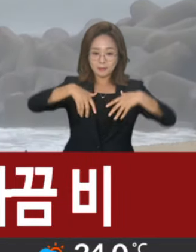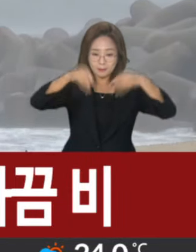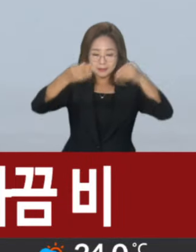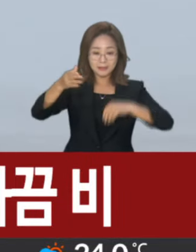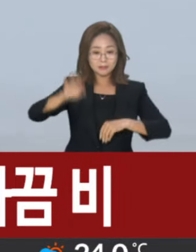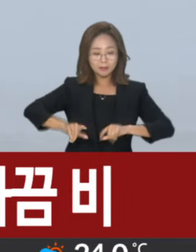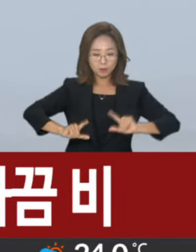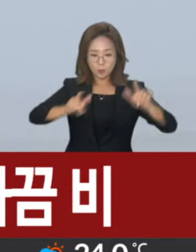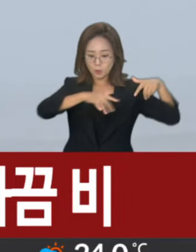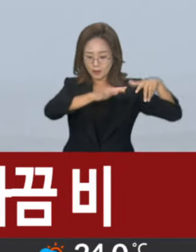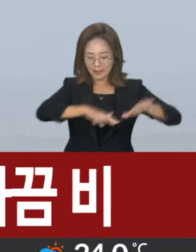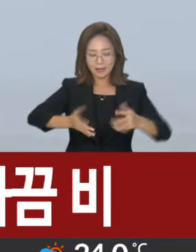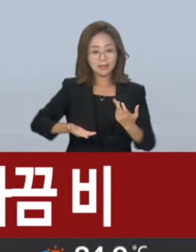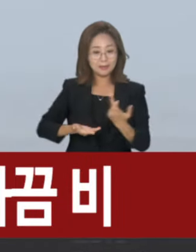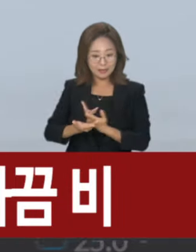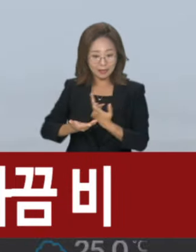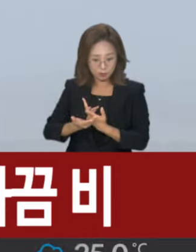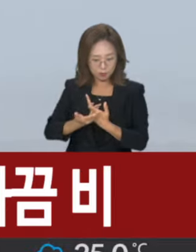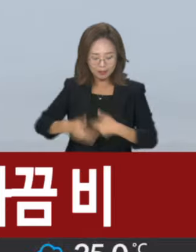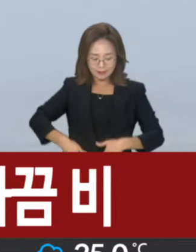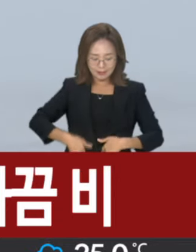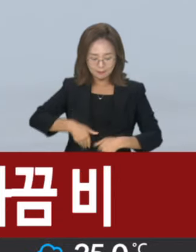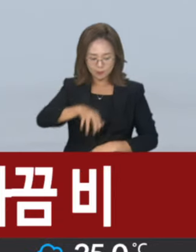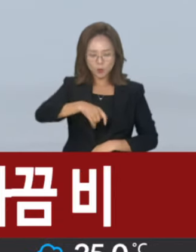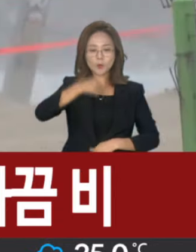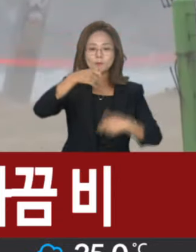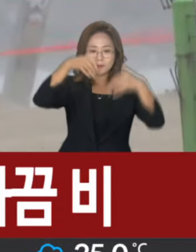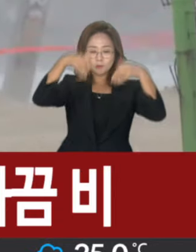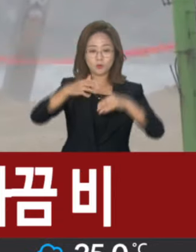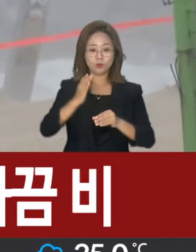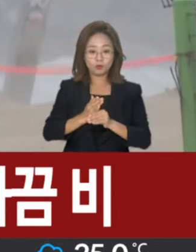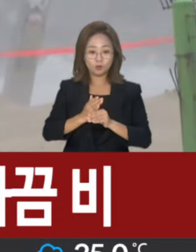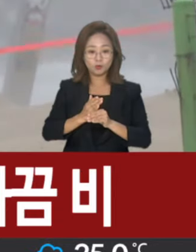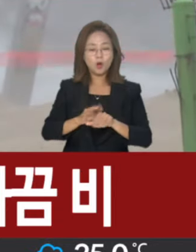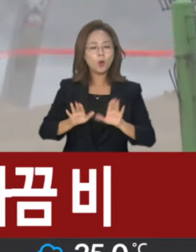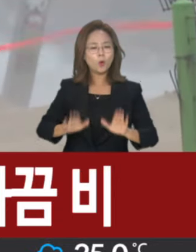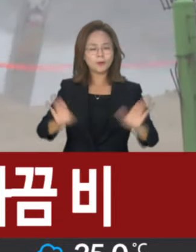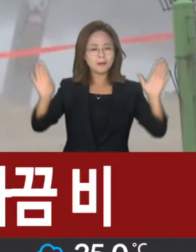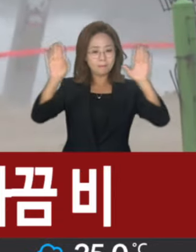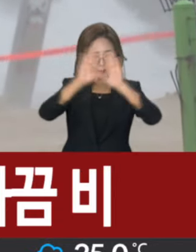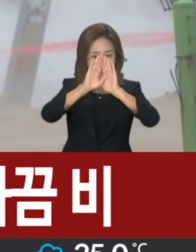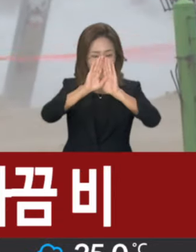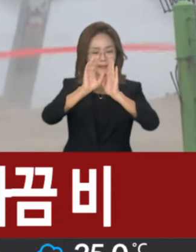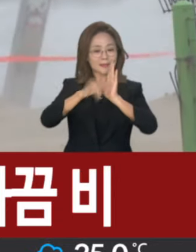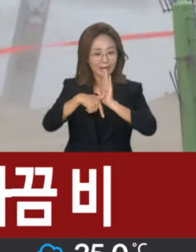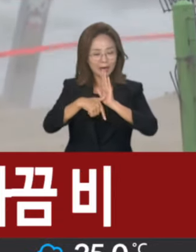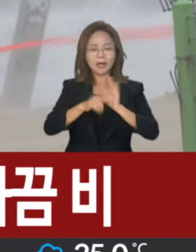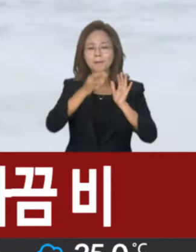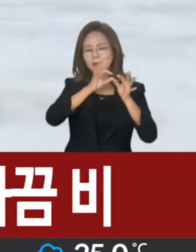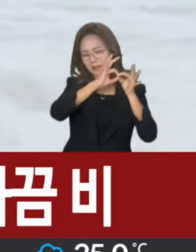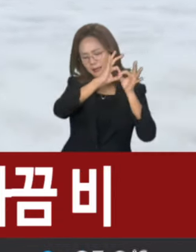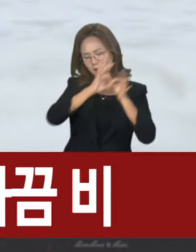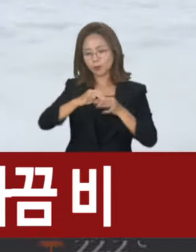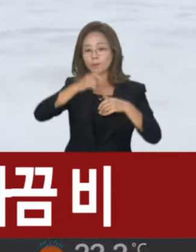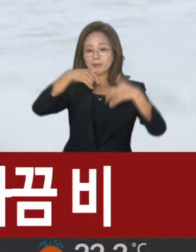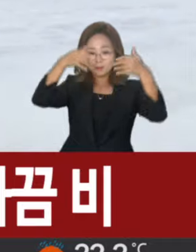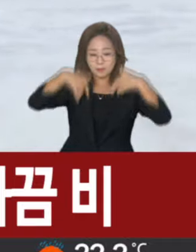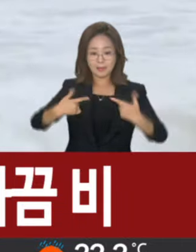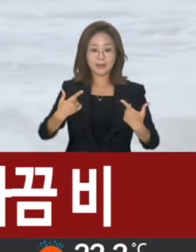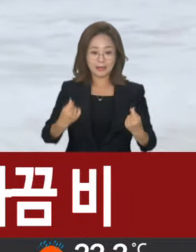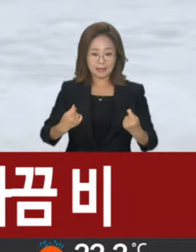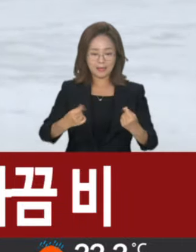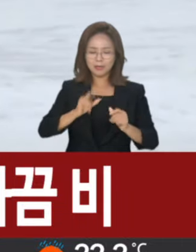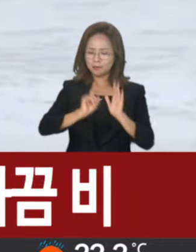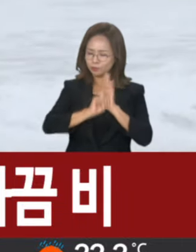그쳤지만 현재 동해안과 남해안, 제주에는 비가 내리고 있습니다. 이 지역들은 오늘 밤까지 산발적으로 비가 이어질 텐데요.